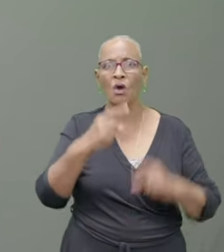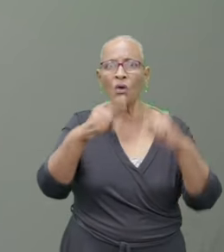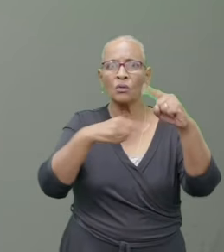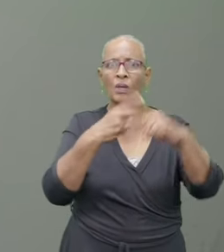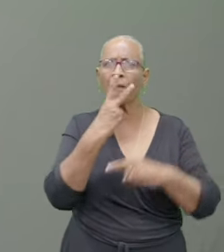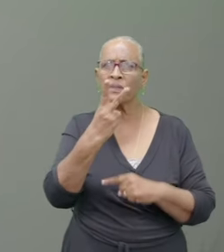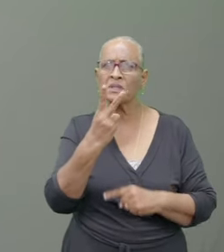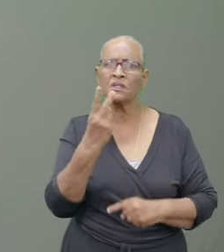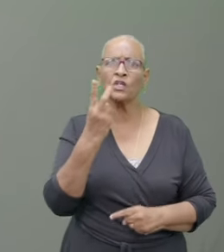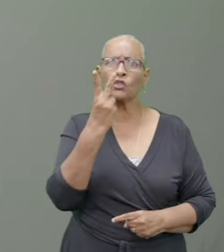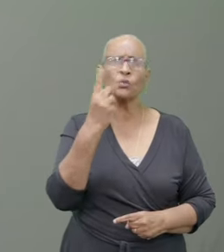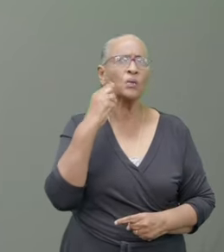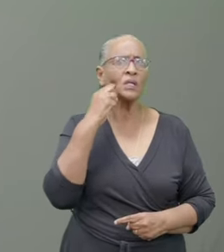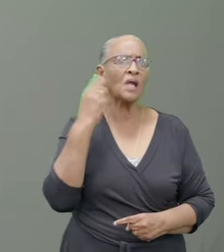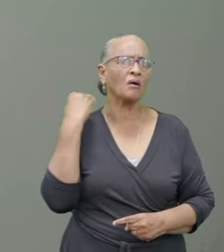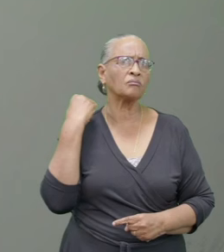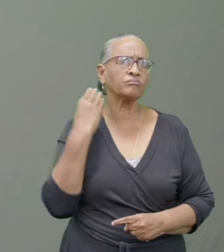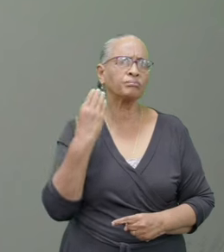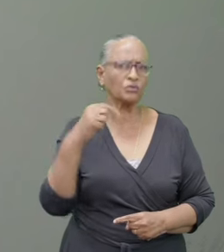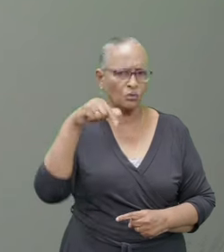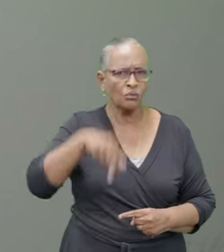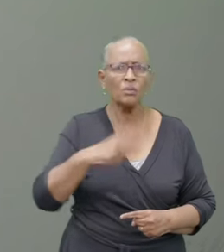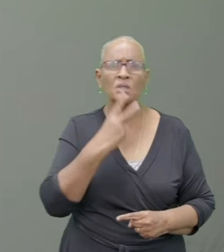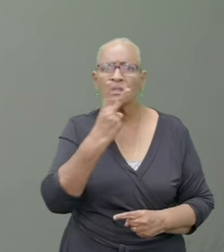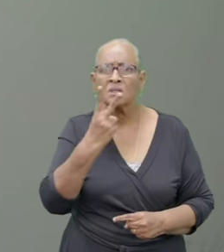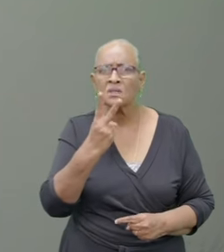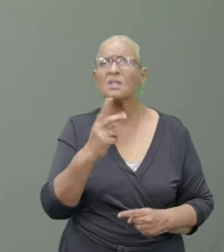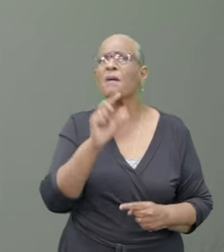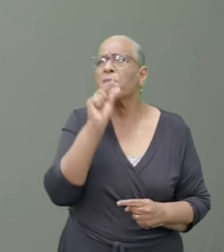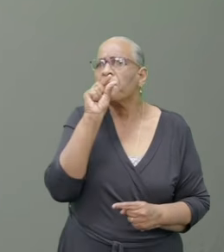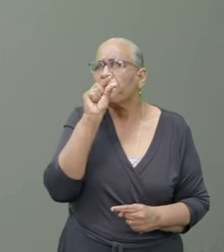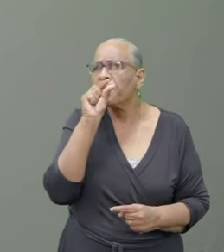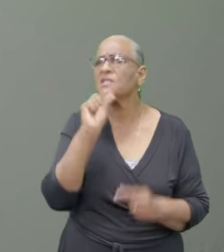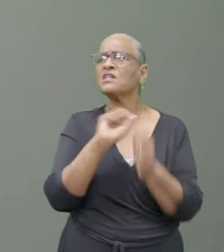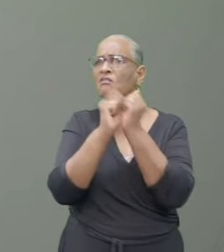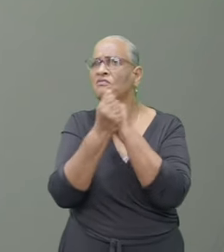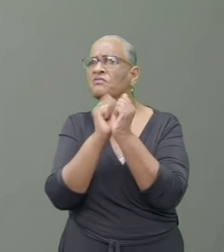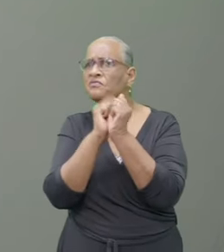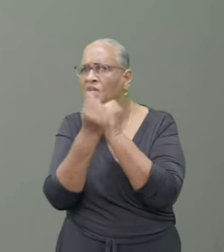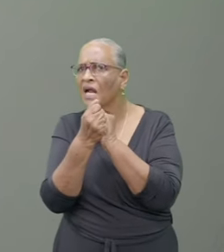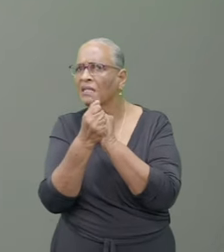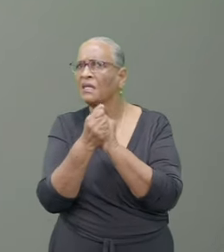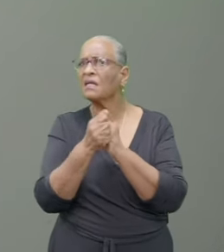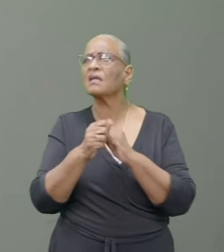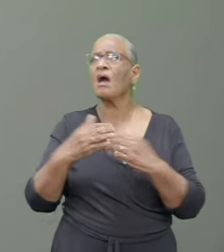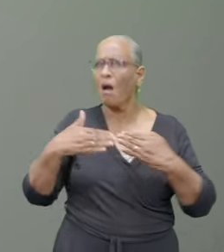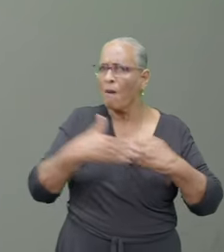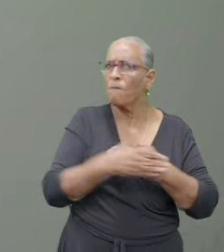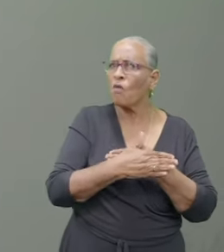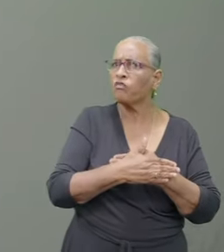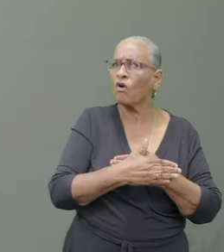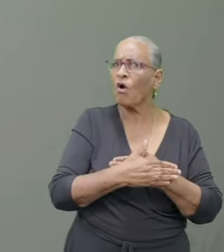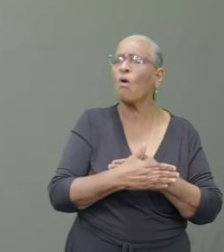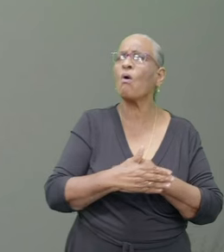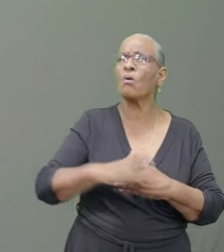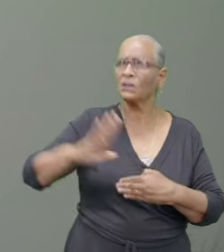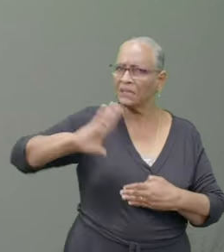2 dagen op basis van de informatie die mevrouw Redan heeft. Verder hebben wij